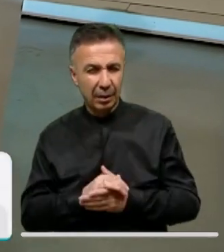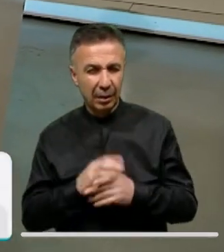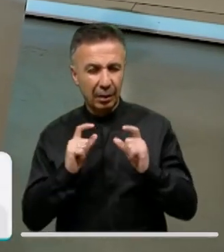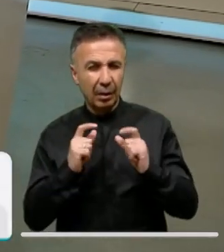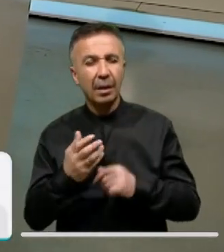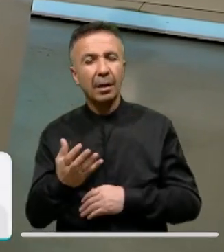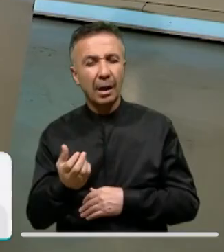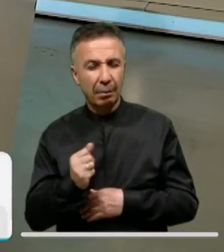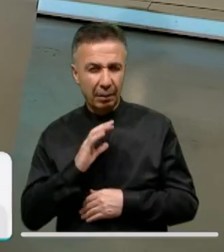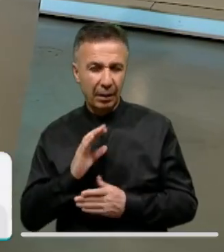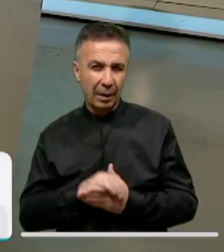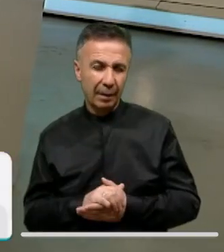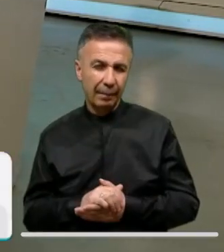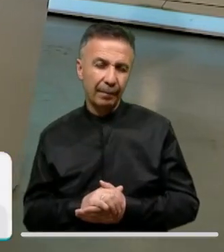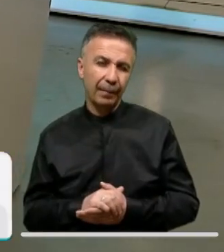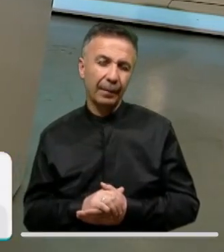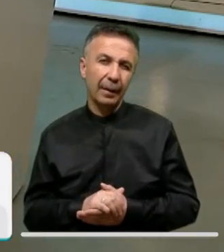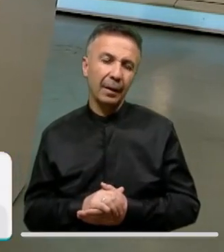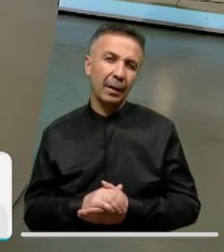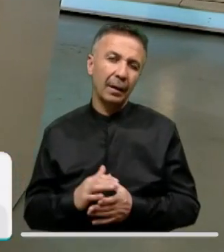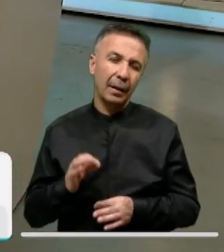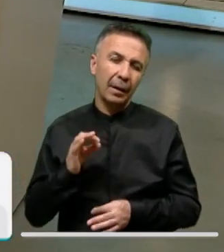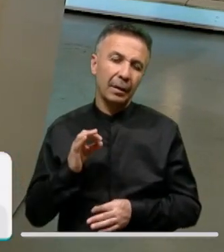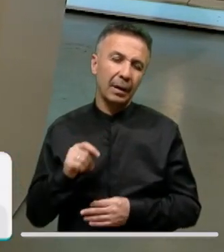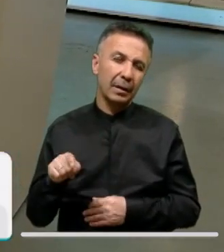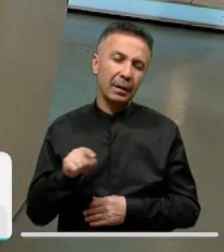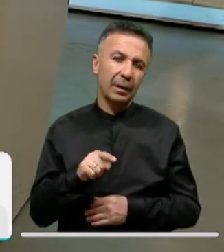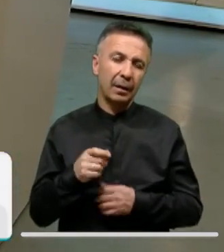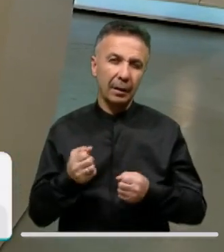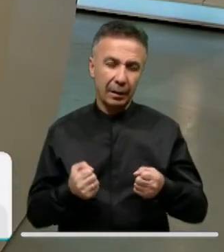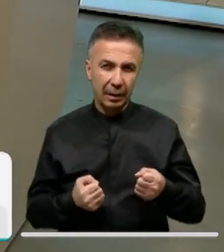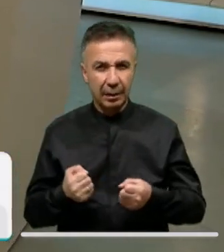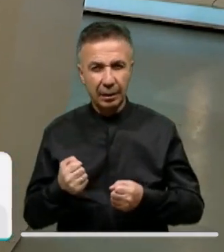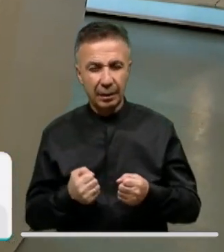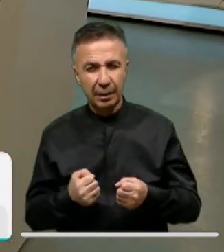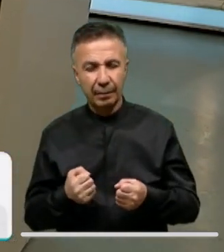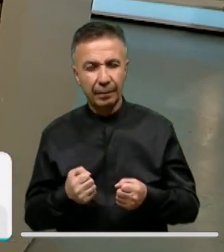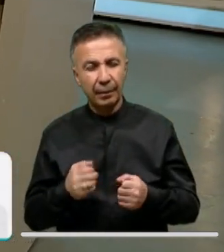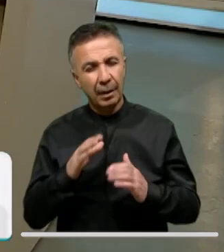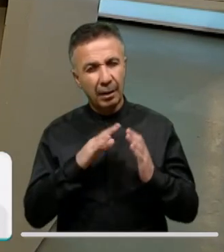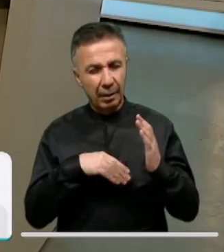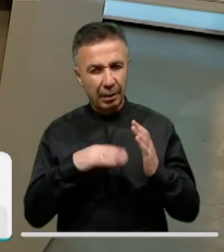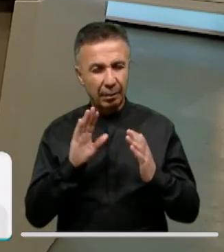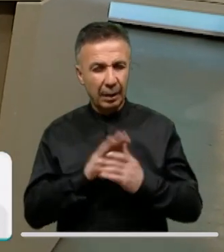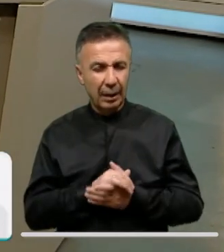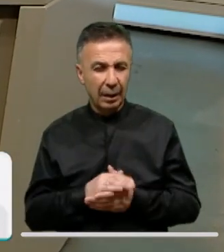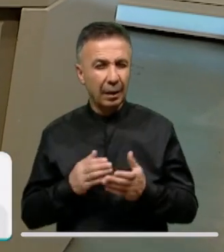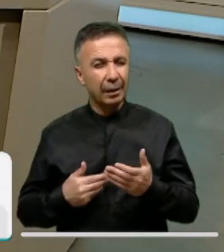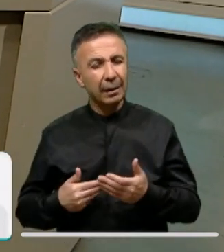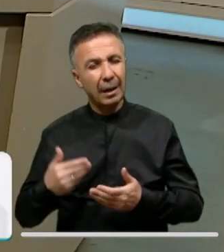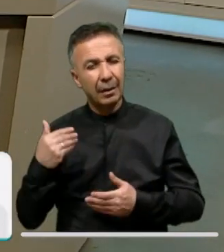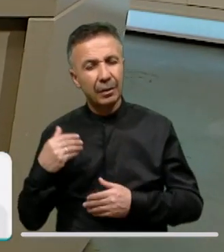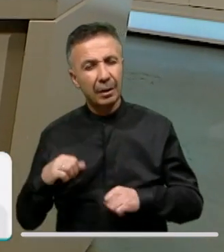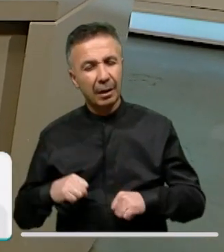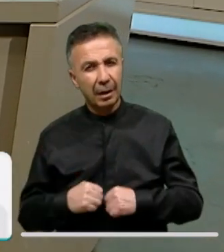sigortadan alabiliyorsunuz. Yani şahıstan sizin aracınızın boyalı ya da işte daha önce